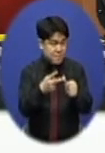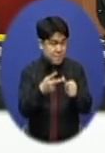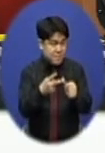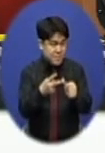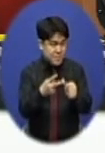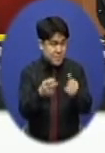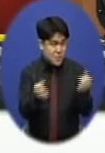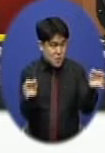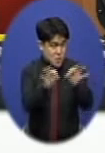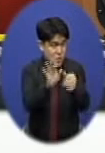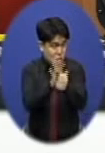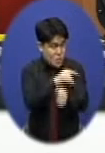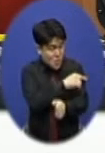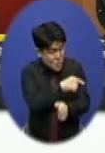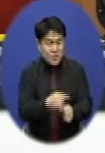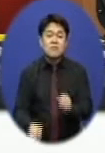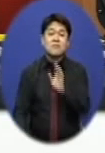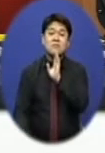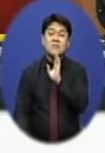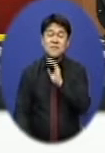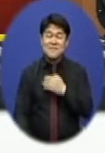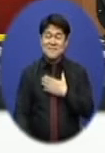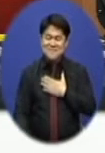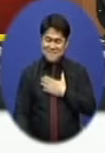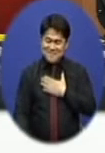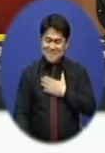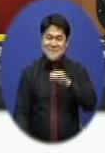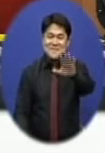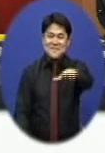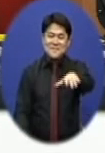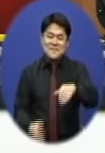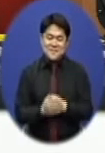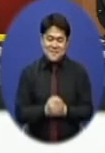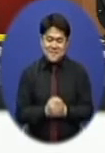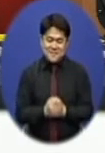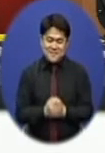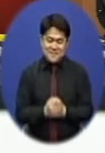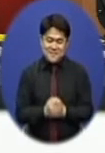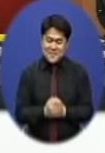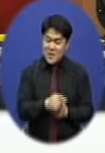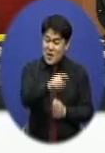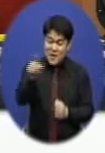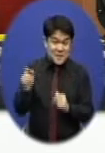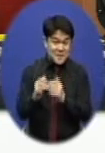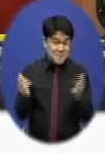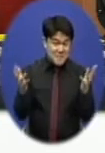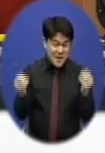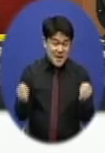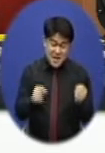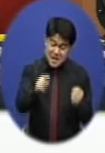하세요? 재혼할 수 있는 네네네 뭐냐 이게 이제 우리 국내에 모두 계신 모든 분들 이게 관광을